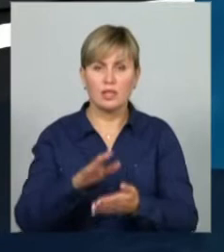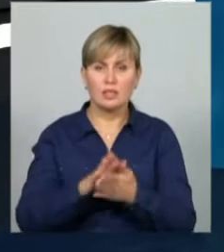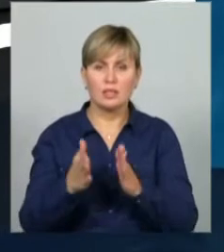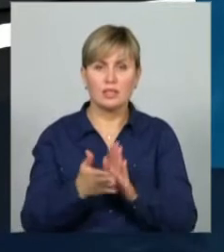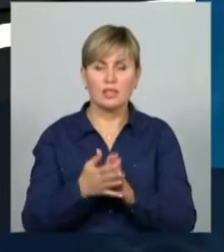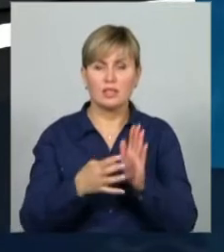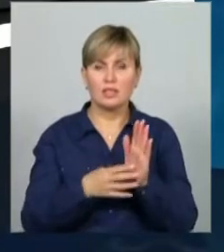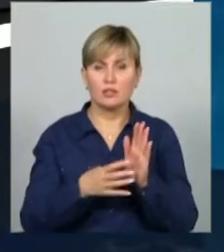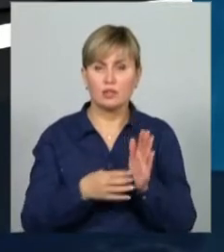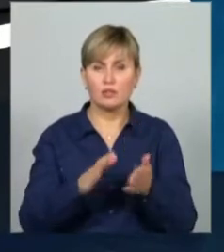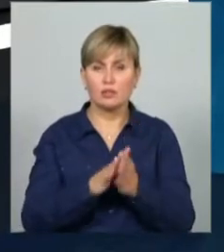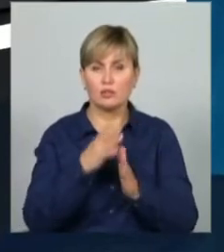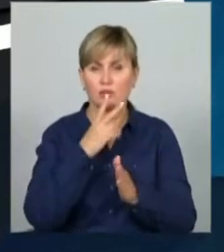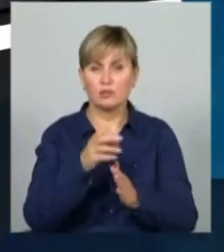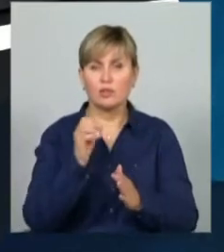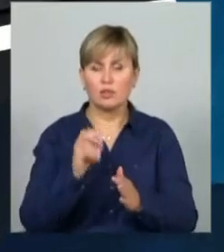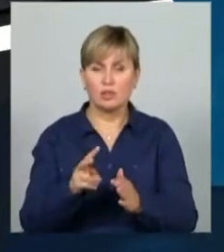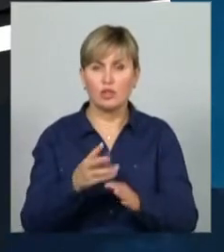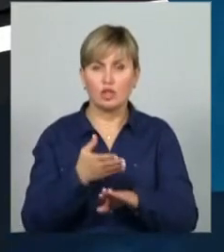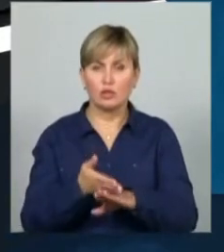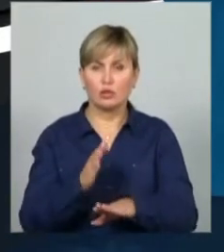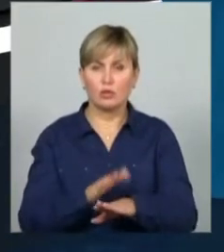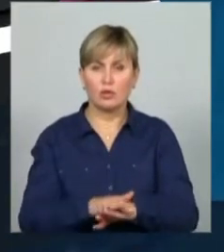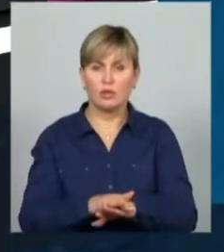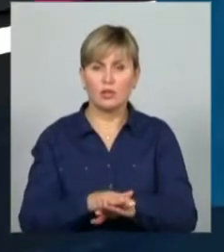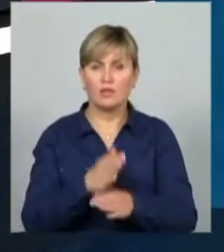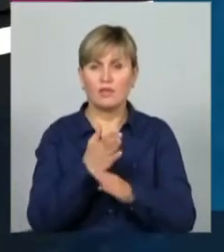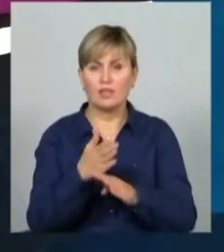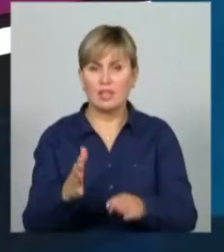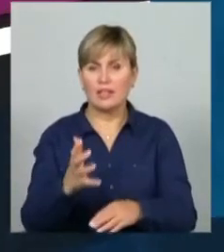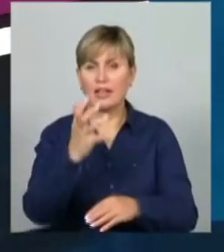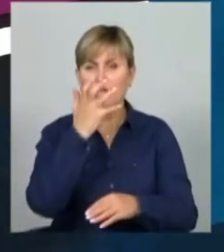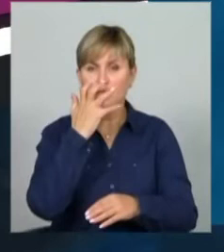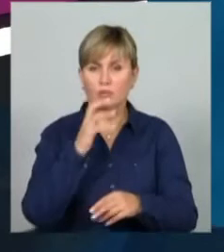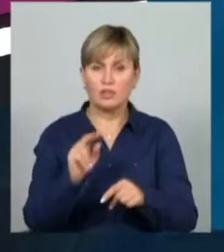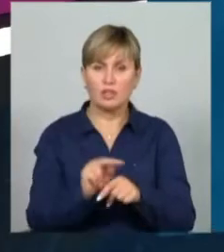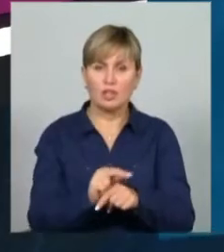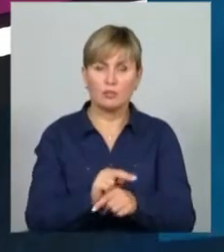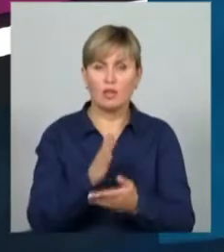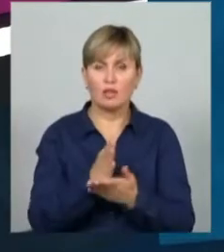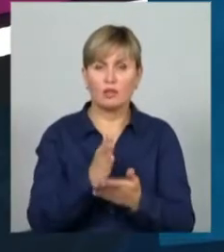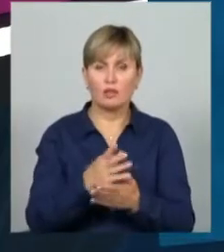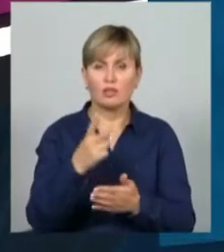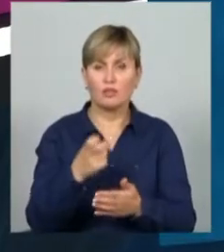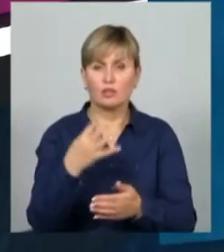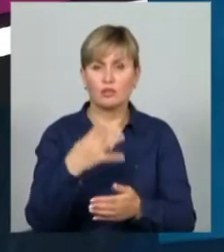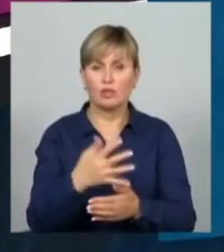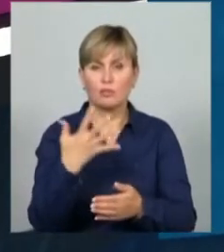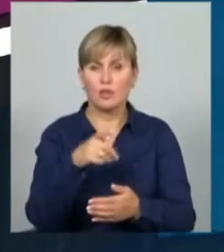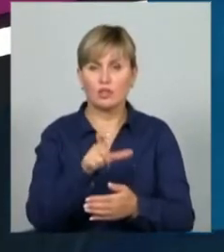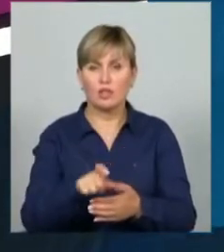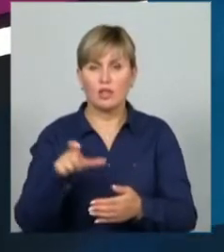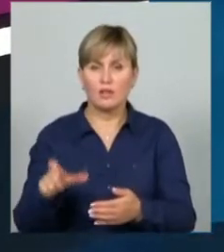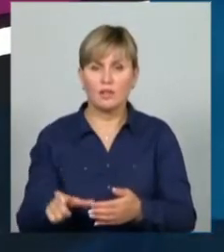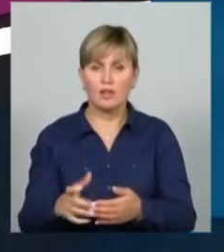Состояние 900 пациентов оценивается врачами как тяжелое. В отделении реанимации интенсивной терапии находятся 245 человек.